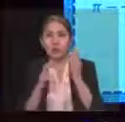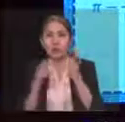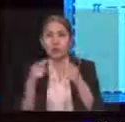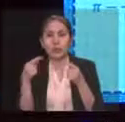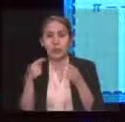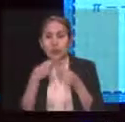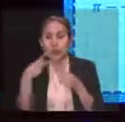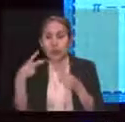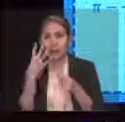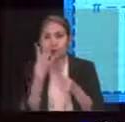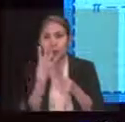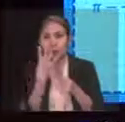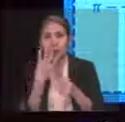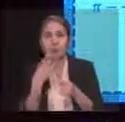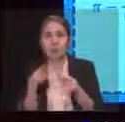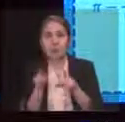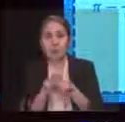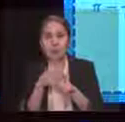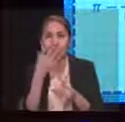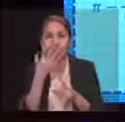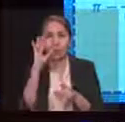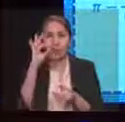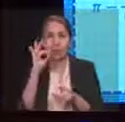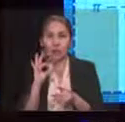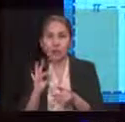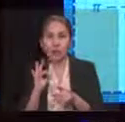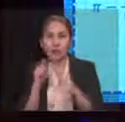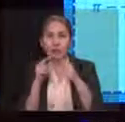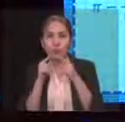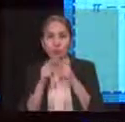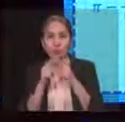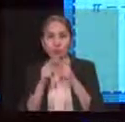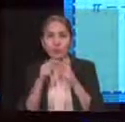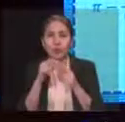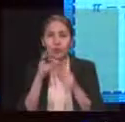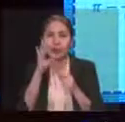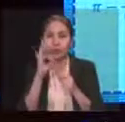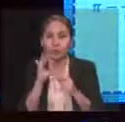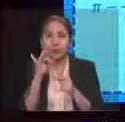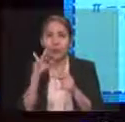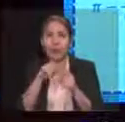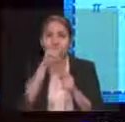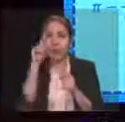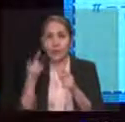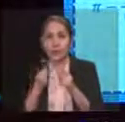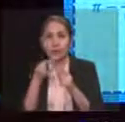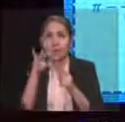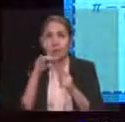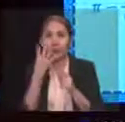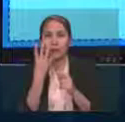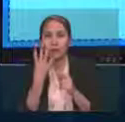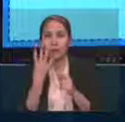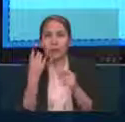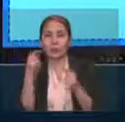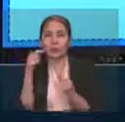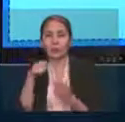π taqsim 4 ga. Demak, 45 gradusli burchak gradusi radianda π taqsim 4 ga teng